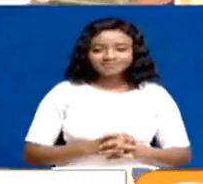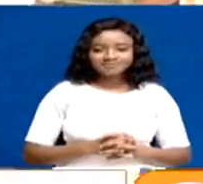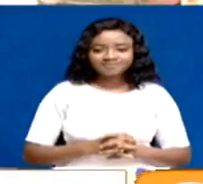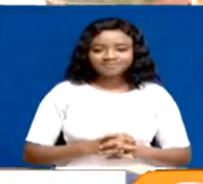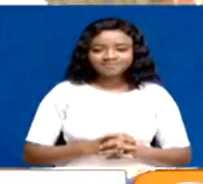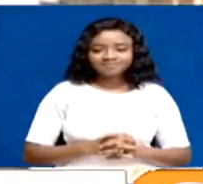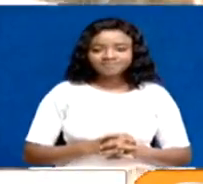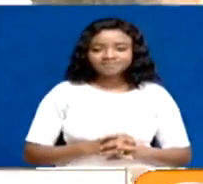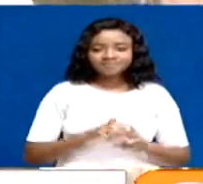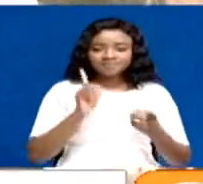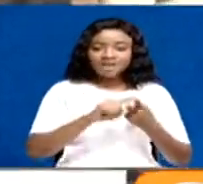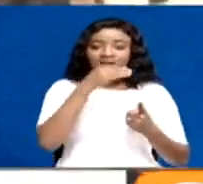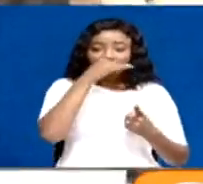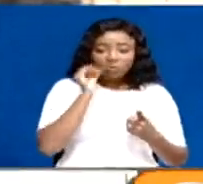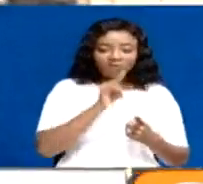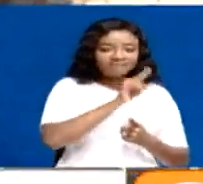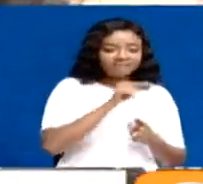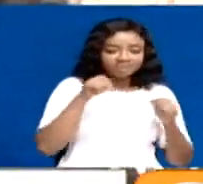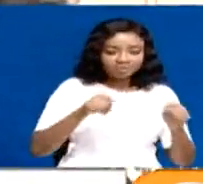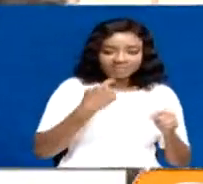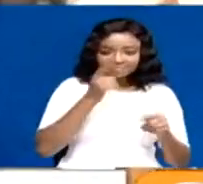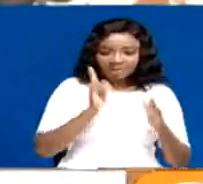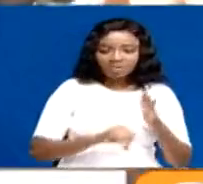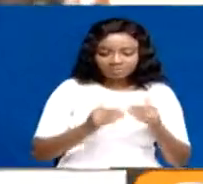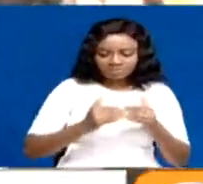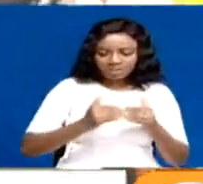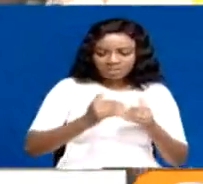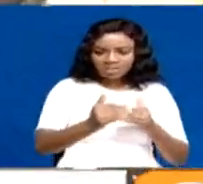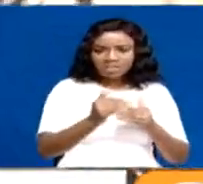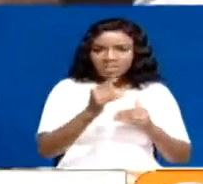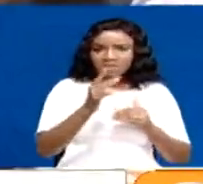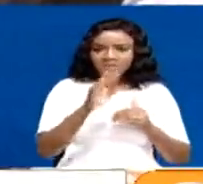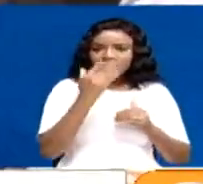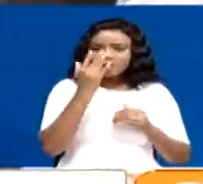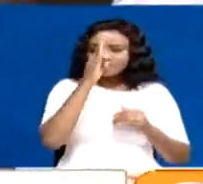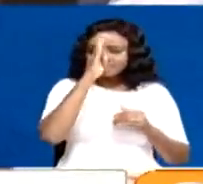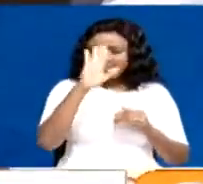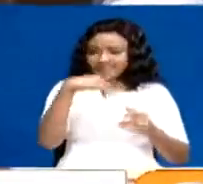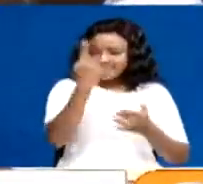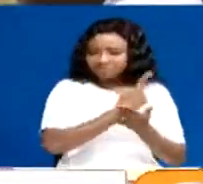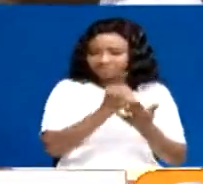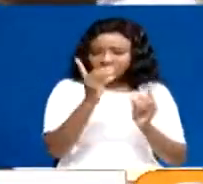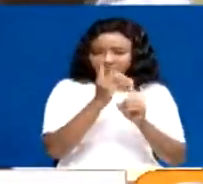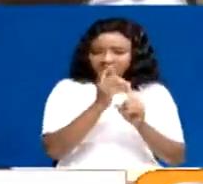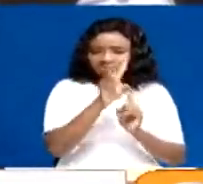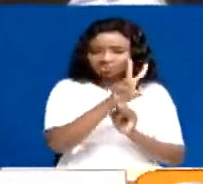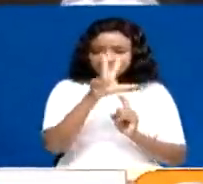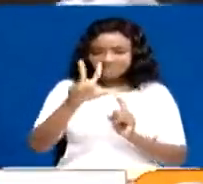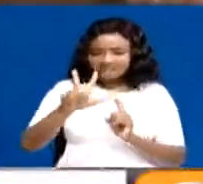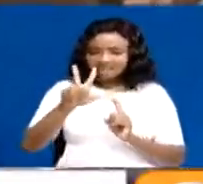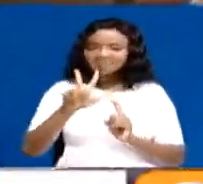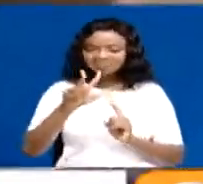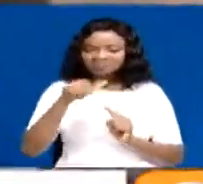ANC Musalia Mudavadi akidokeza hii leo kuwa atatoa uamuzi wake Jumapili ijayo ya tarehe 23 mwezi